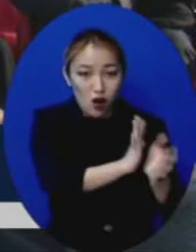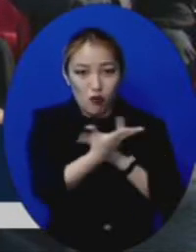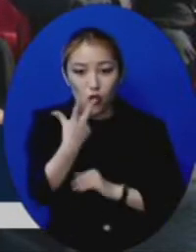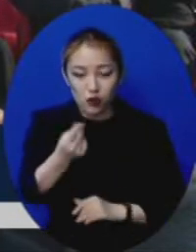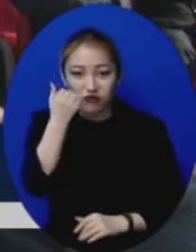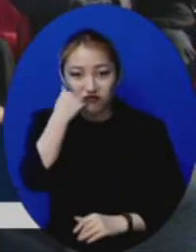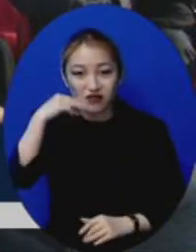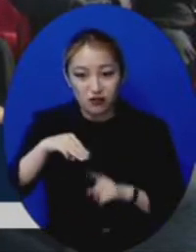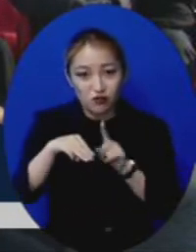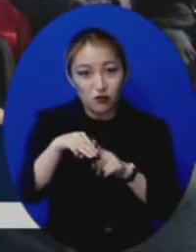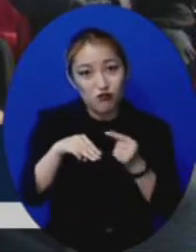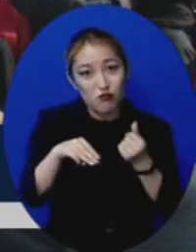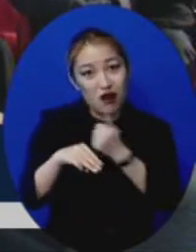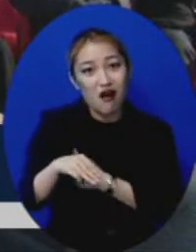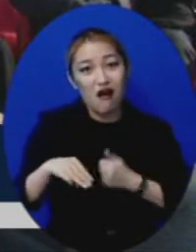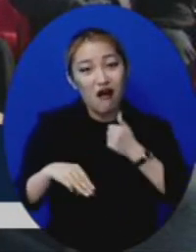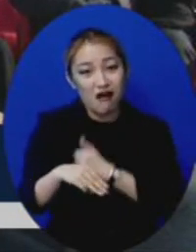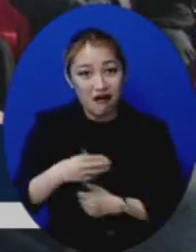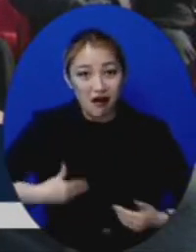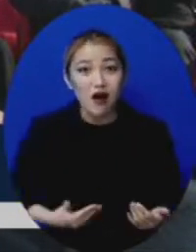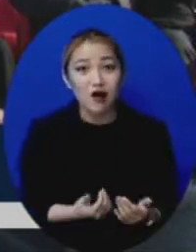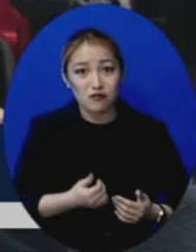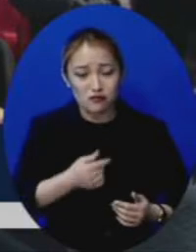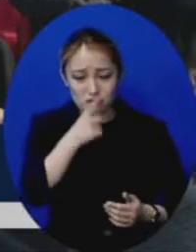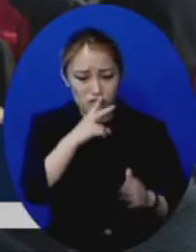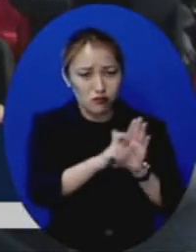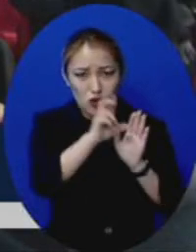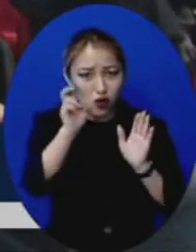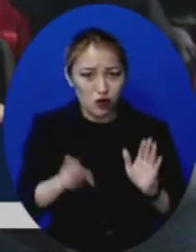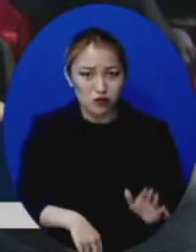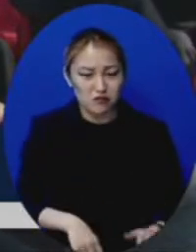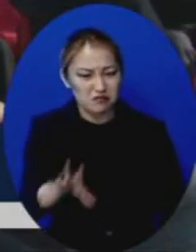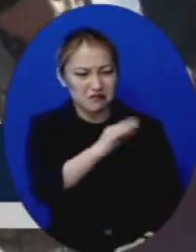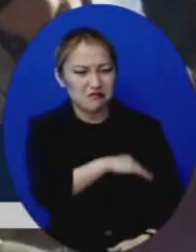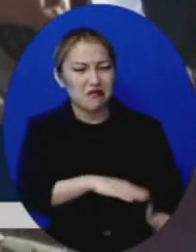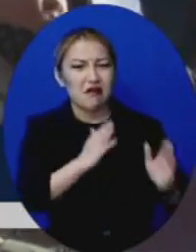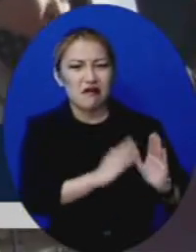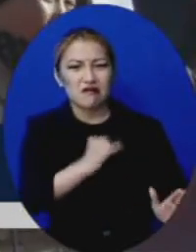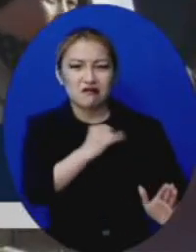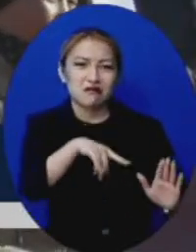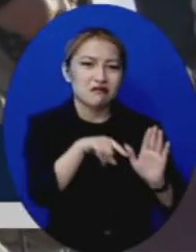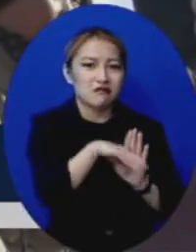ямар ч боломж байхгүй шүү. Тэгэхээр ингэж бид нар бас ахмадуудаа хандаж болохгүй.